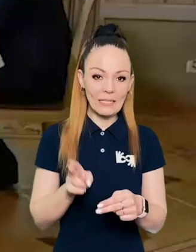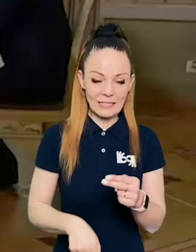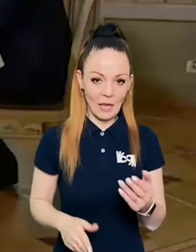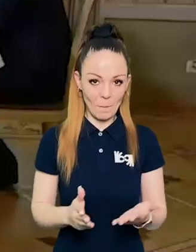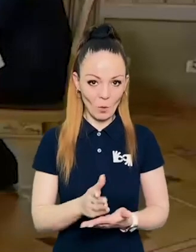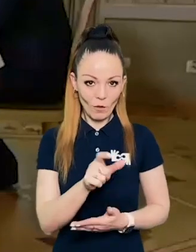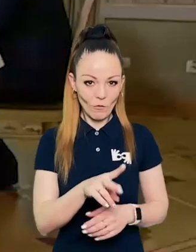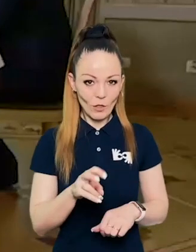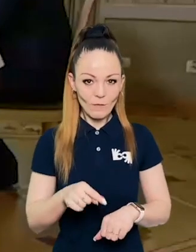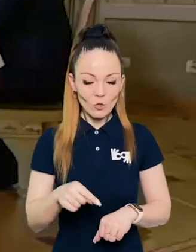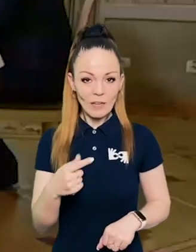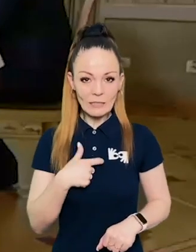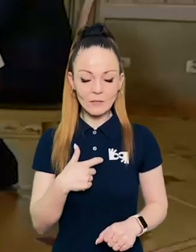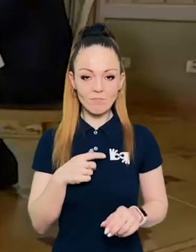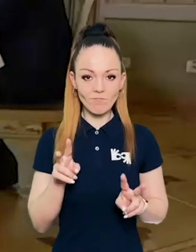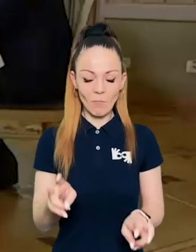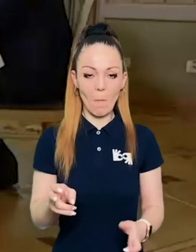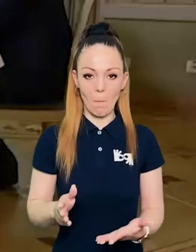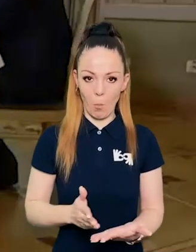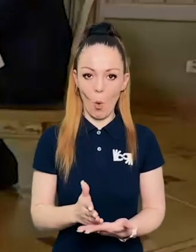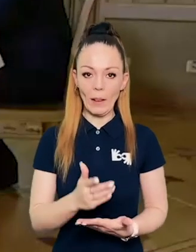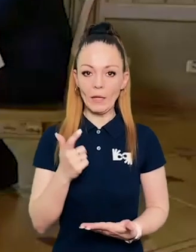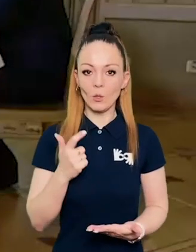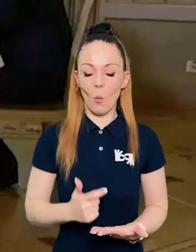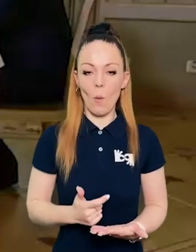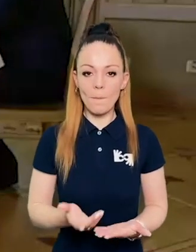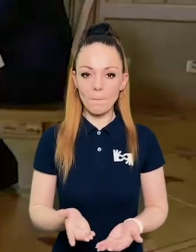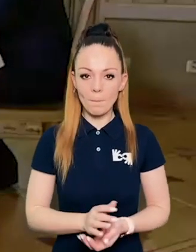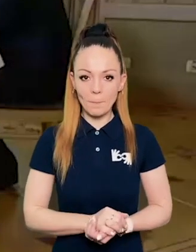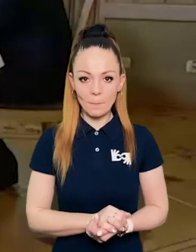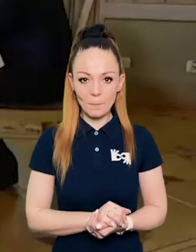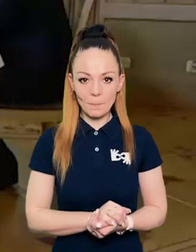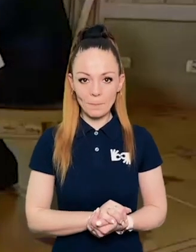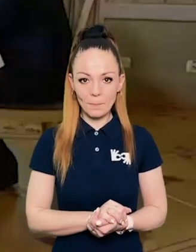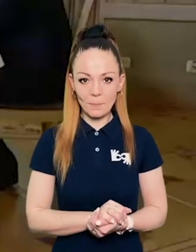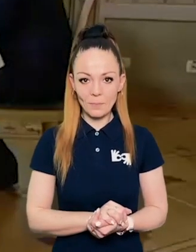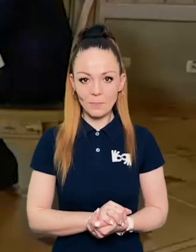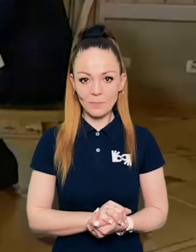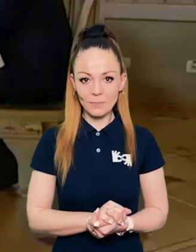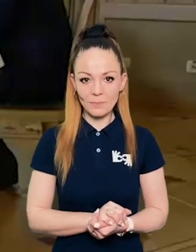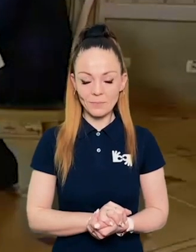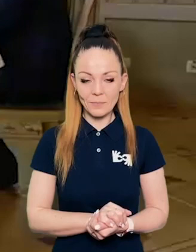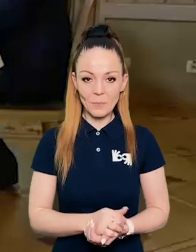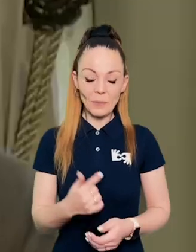кінця політик просто. А ви не відчуваєте себе політиком? Хіба?